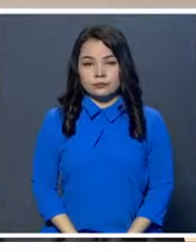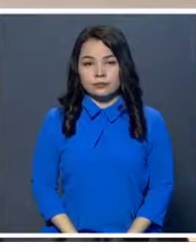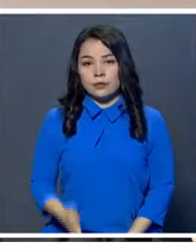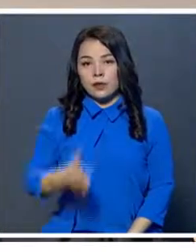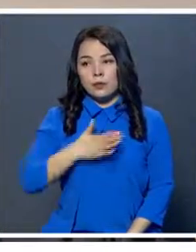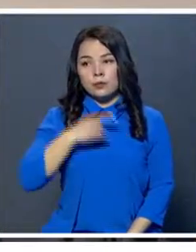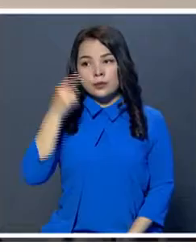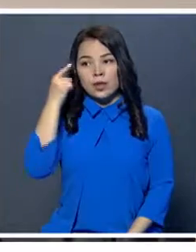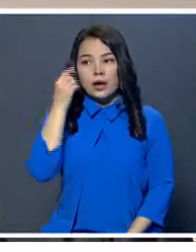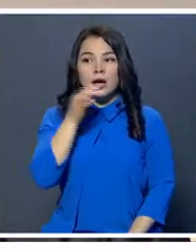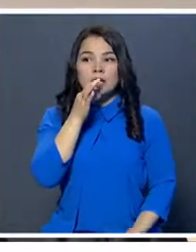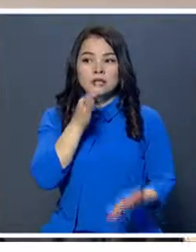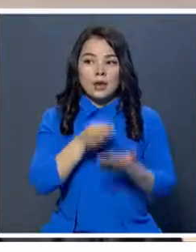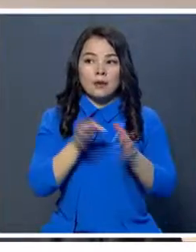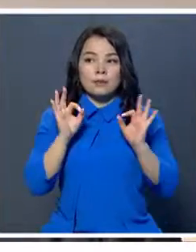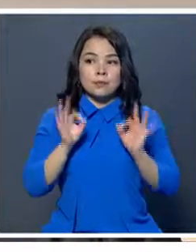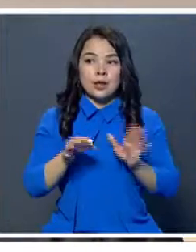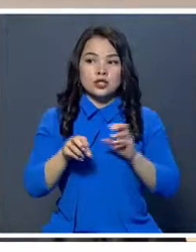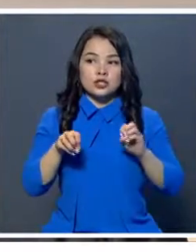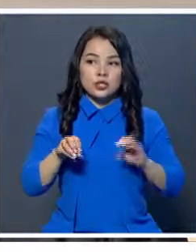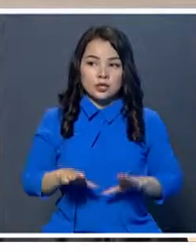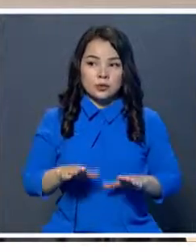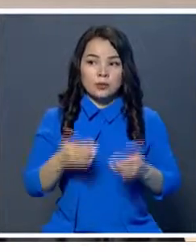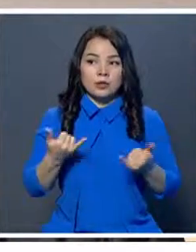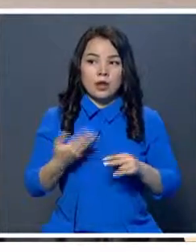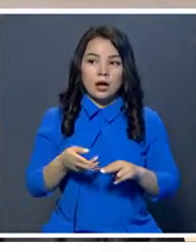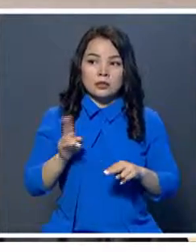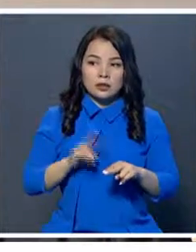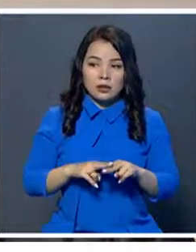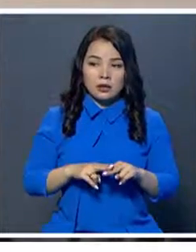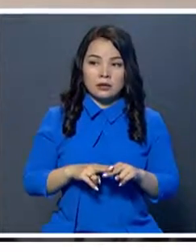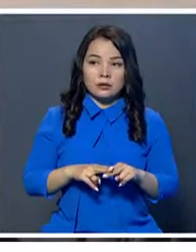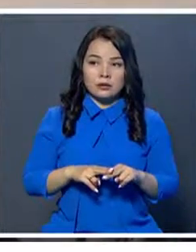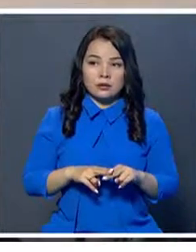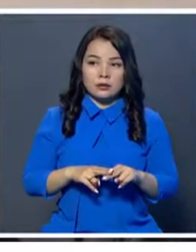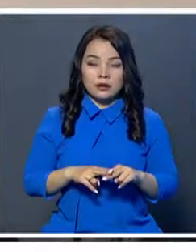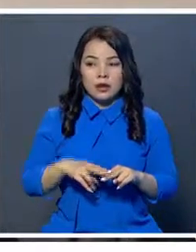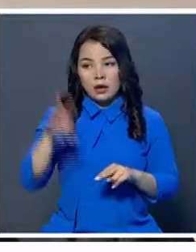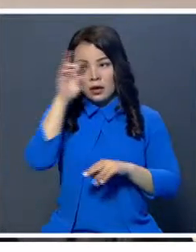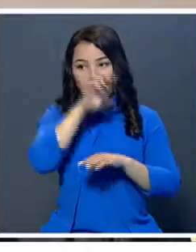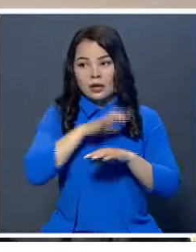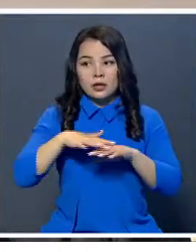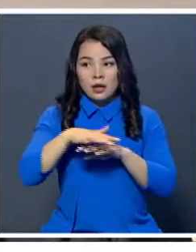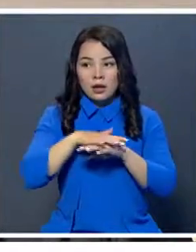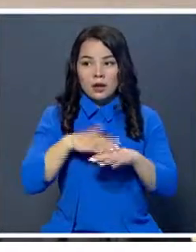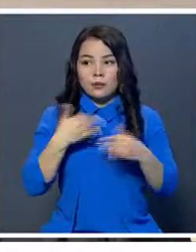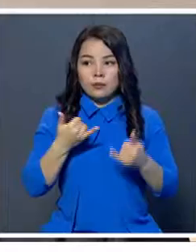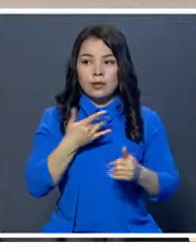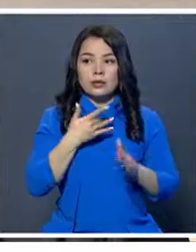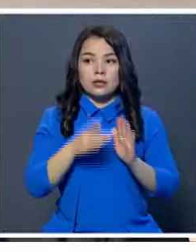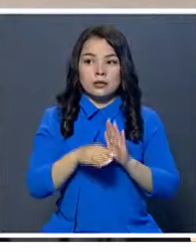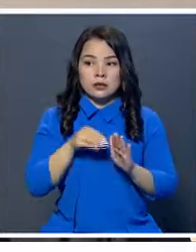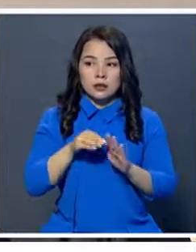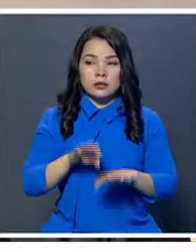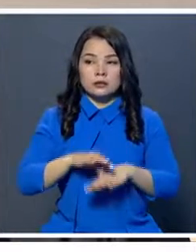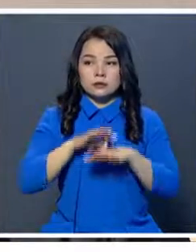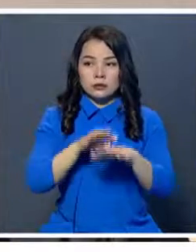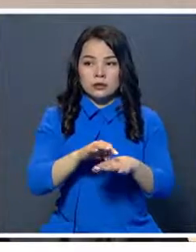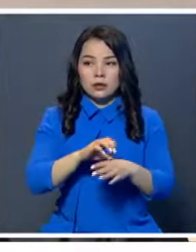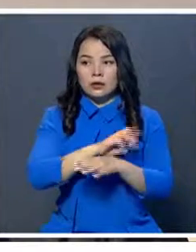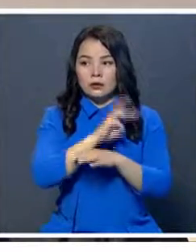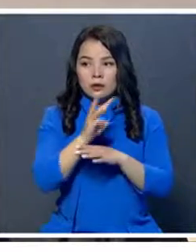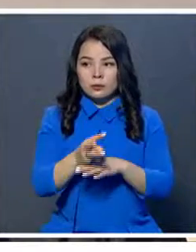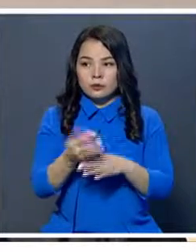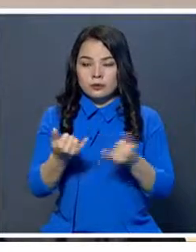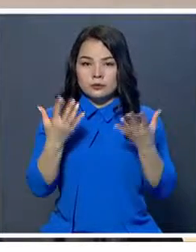Мен өзім ойлаймын, бұл өте дұрыс шешім. Өйткені мына елдің басшылығындағы сабақтастықты қамтамасыз етудің